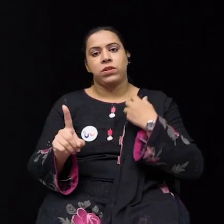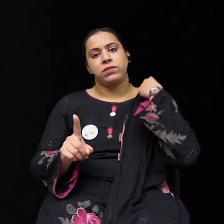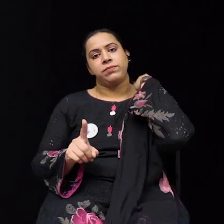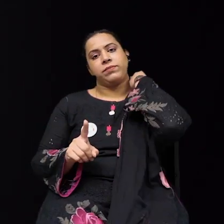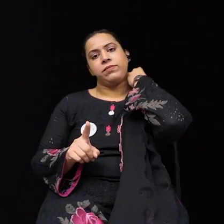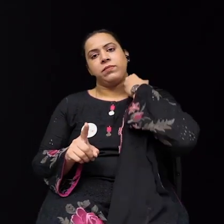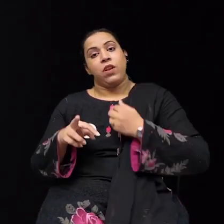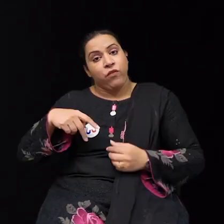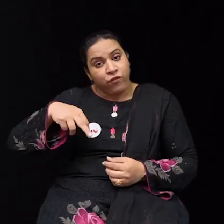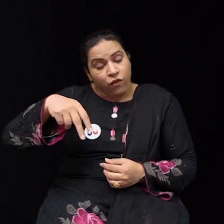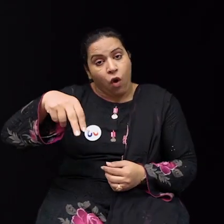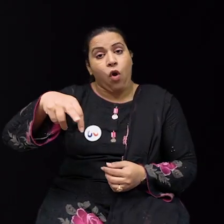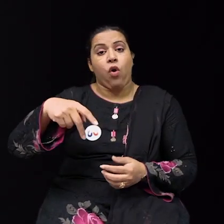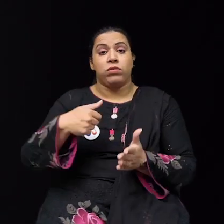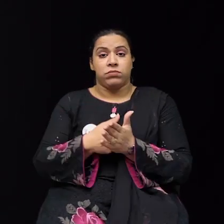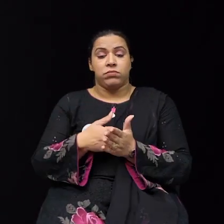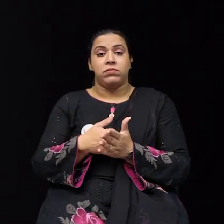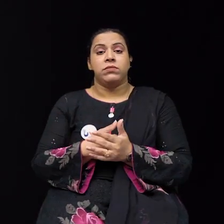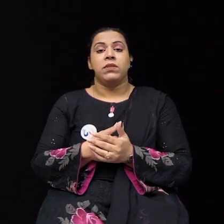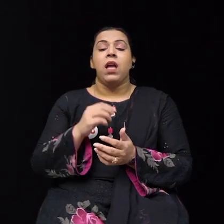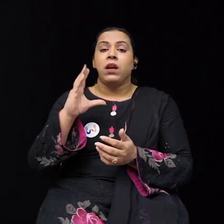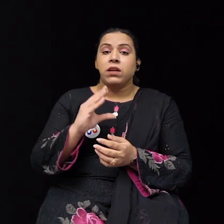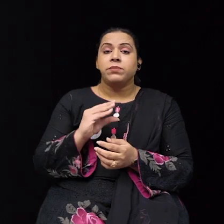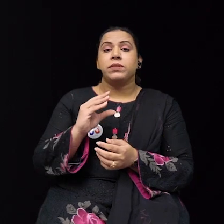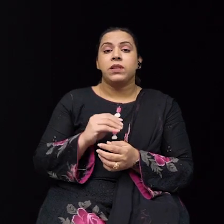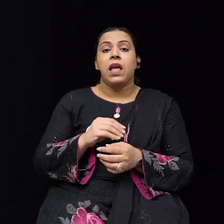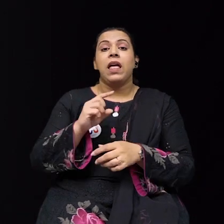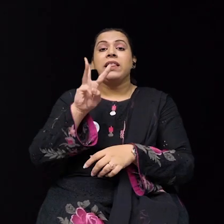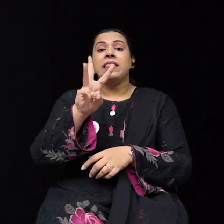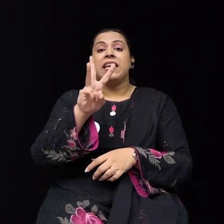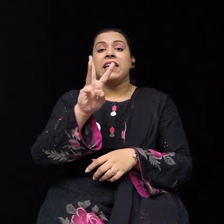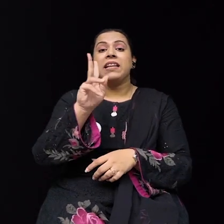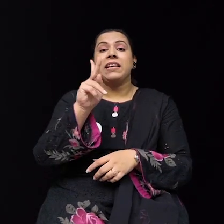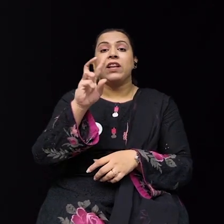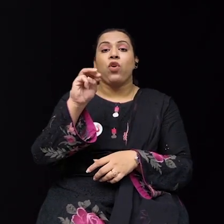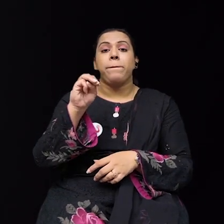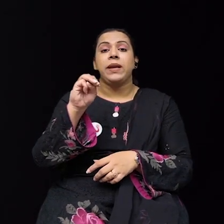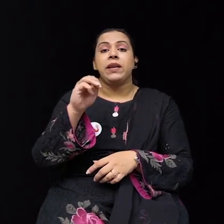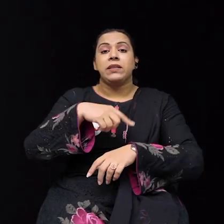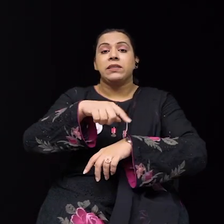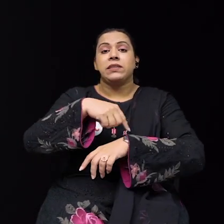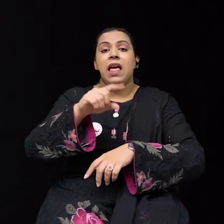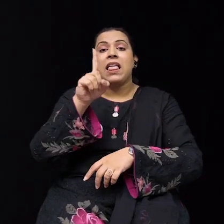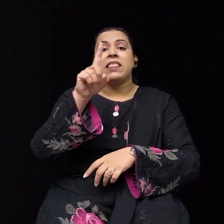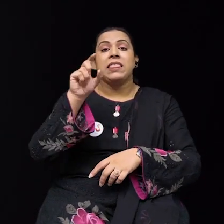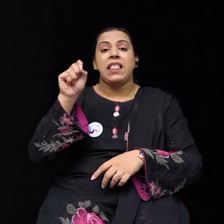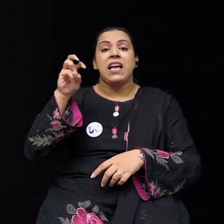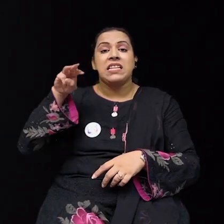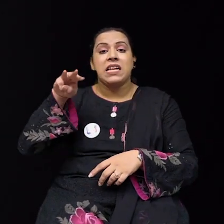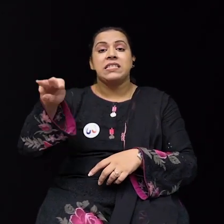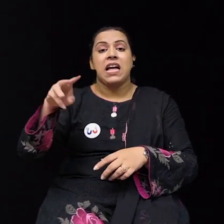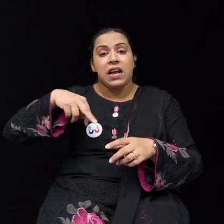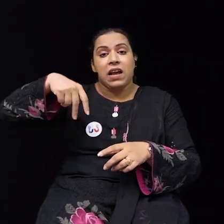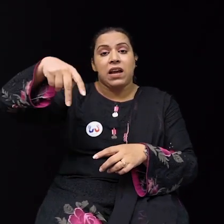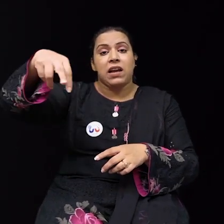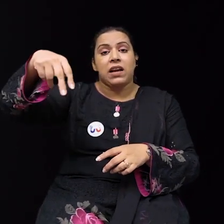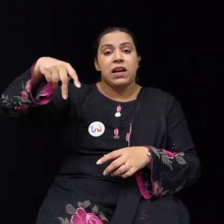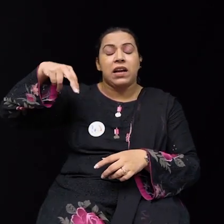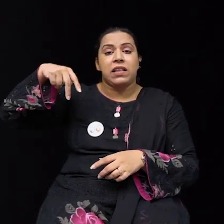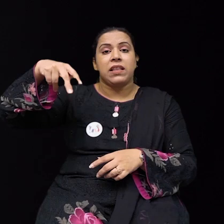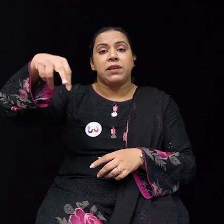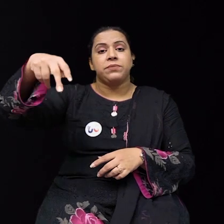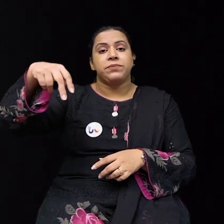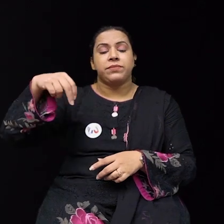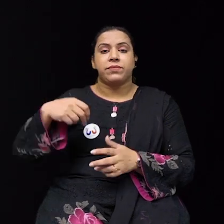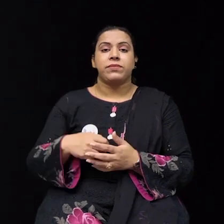वॉक इंट्रोड्यूस करें, कम से कम 3 किलोमीटर, 10,000 कदम, तकरीबन 2 कदमों के साथ 1 मीटर होता है। हर शख्स